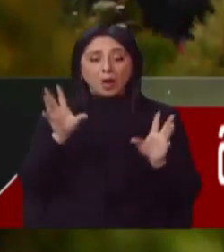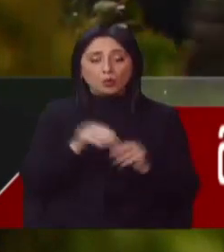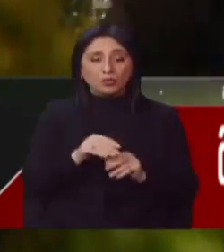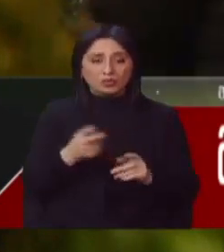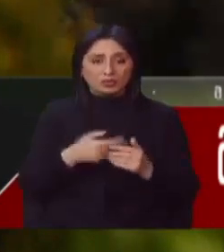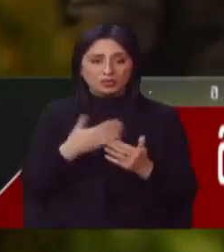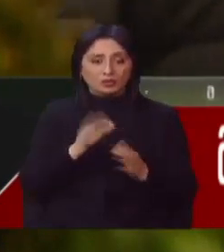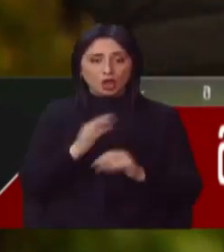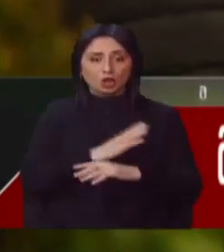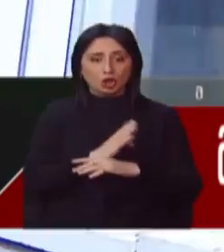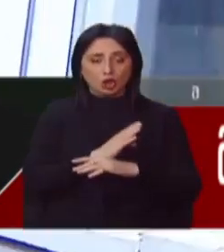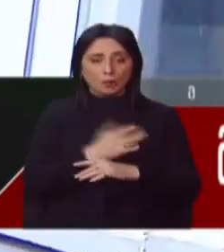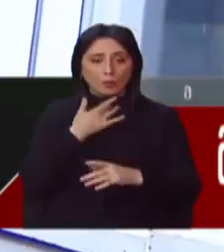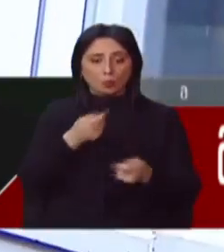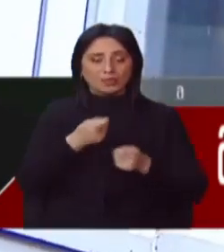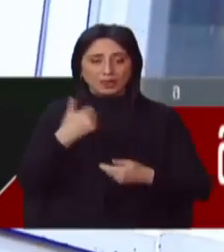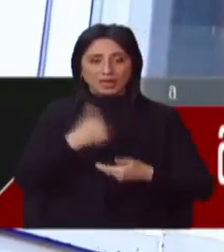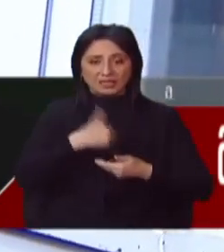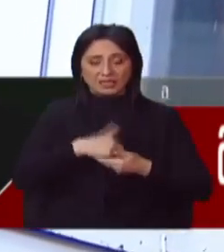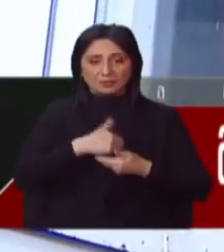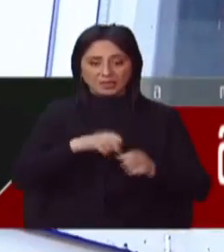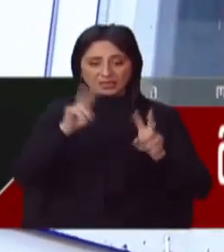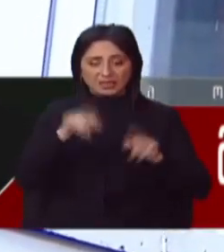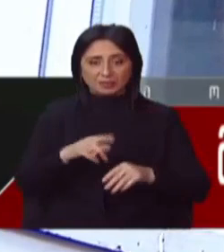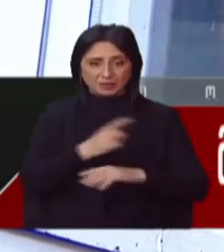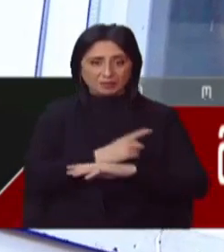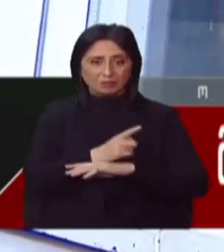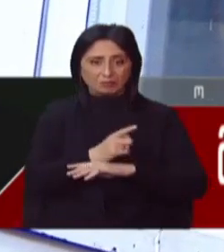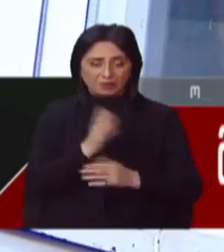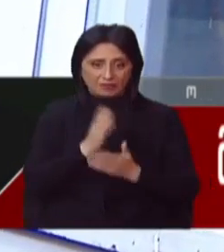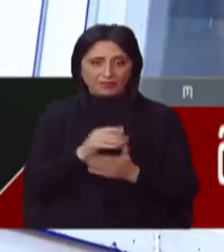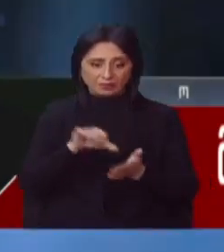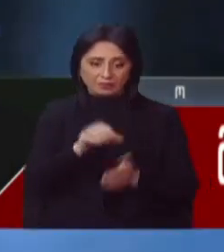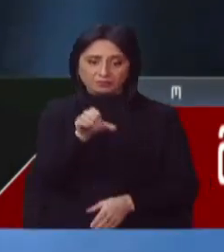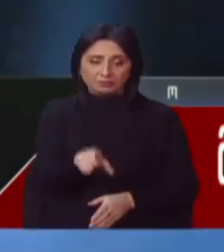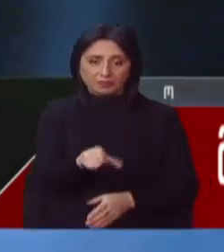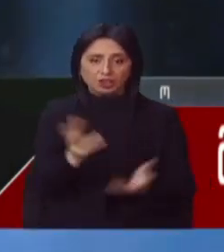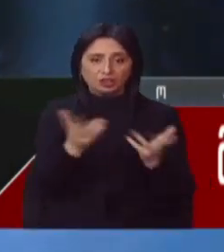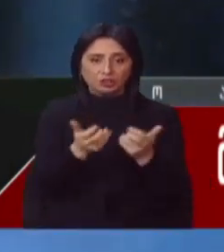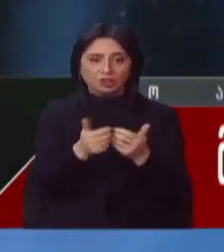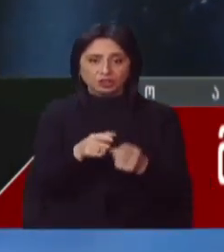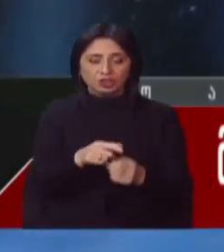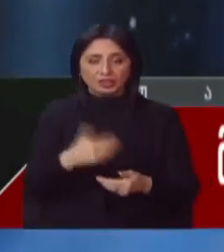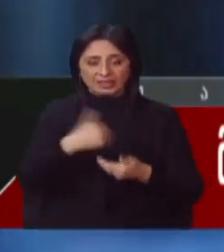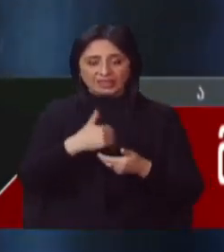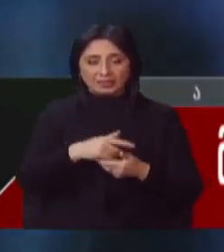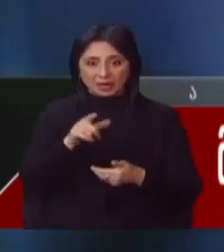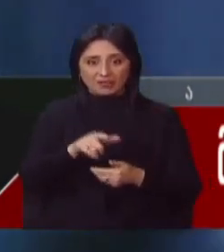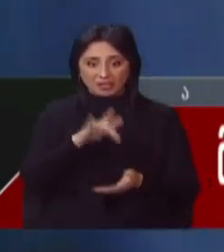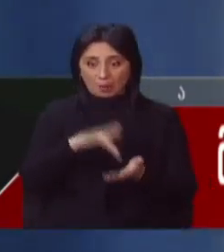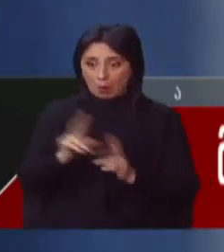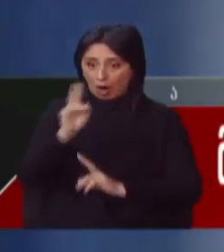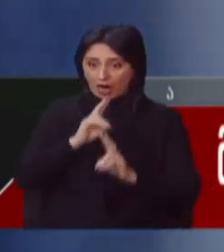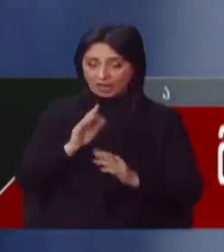დასაშვებ ნორმებს, ამას მუნიციპალური ინსპექცია სპეციალური ხელსაწყოს დახმარებით ადგენს. ამისთვის ინსპექტორი მომჩივანი